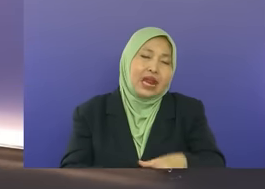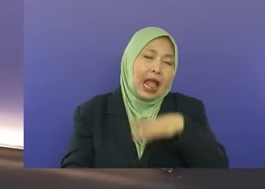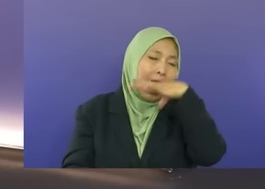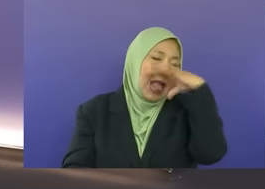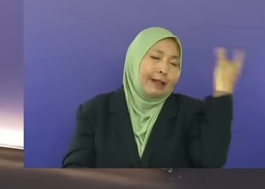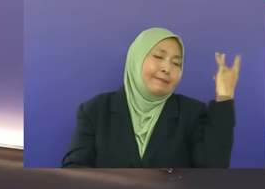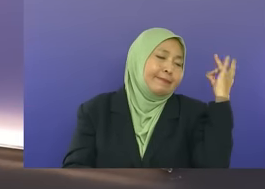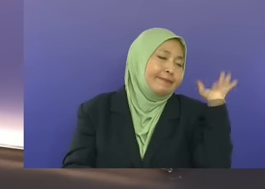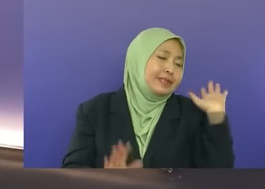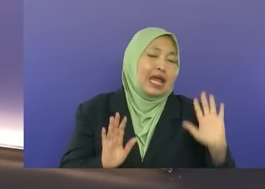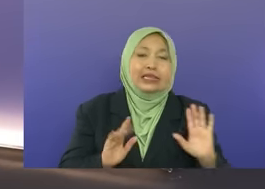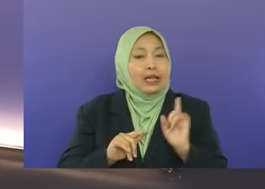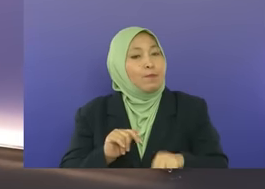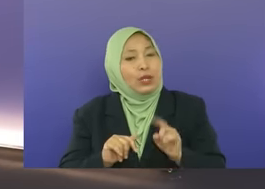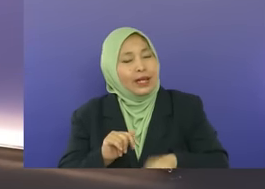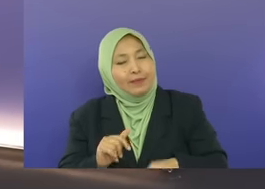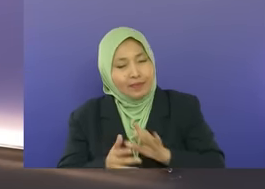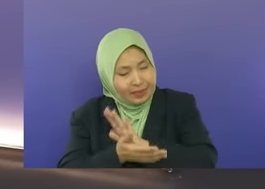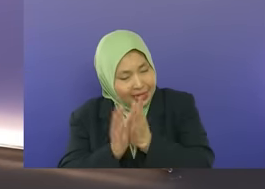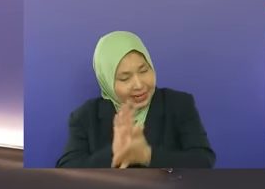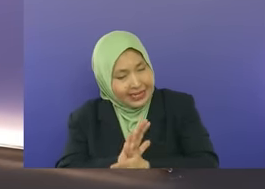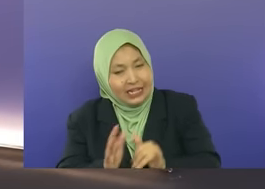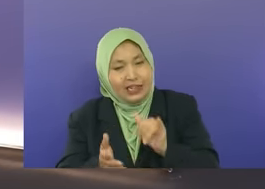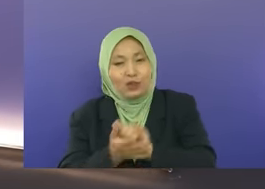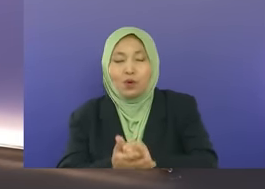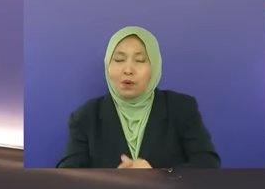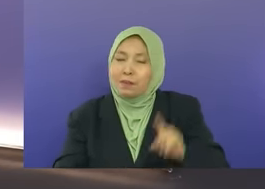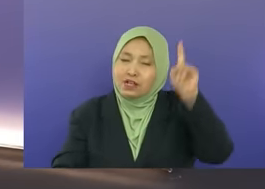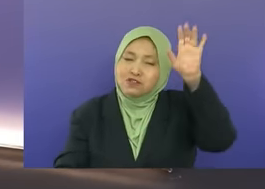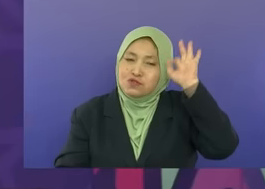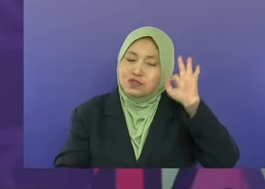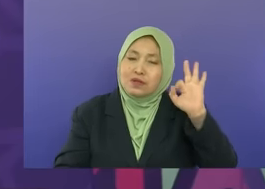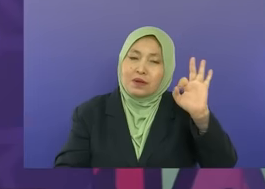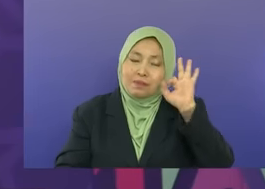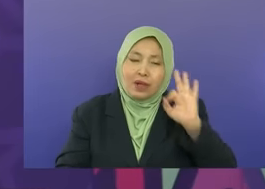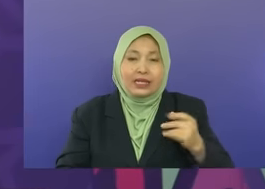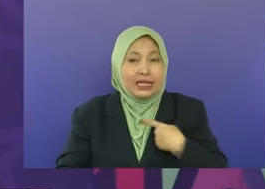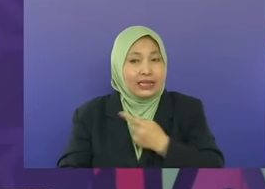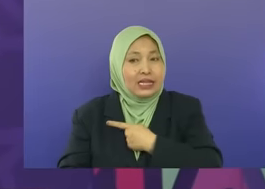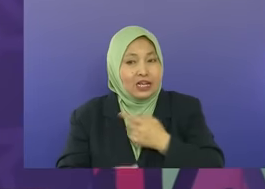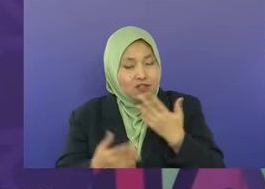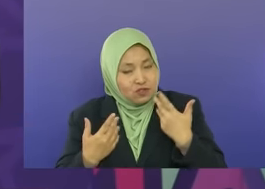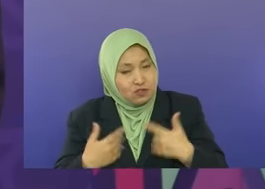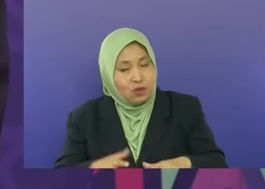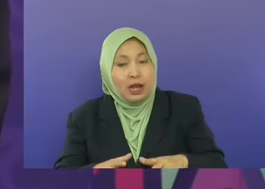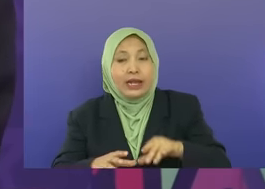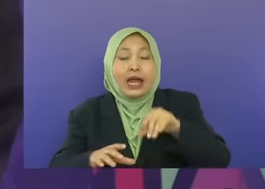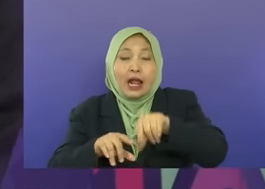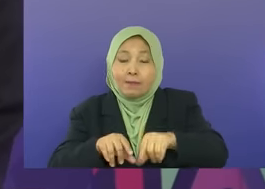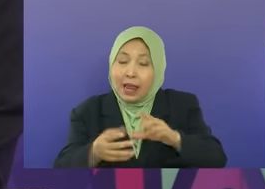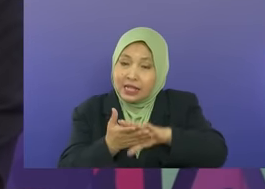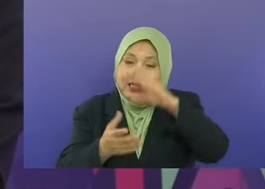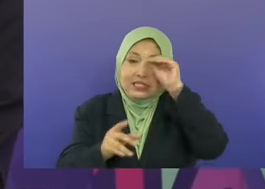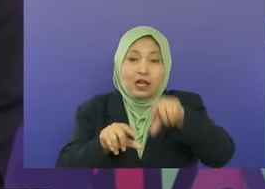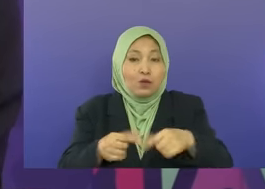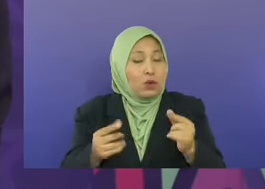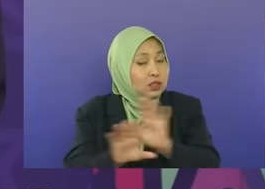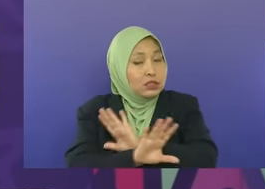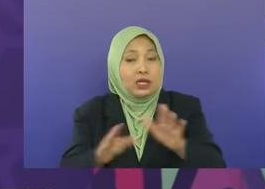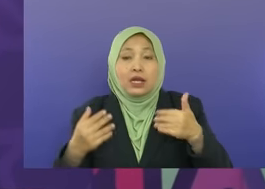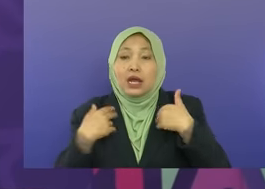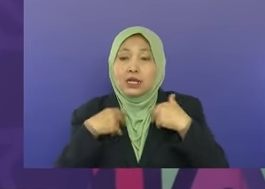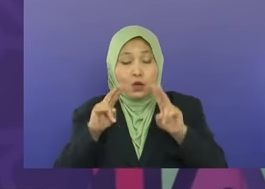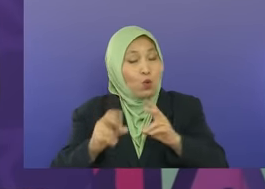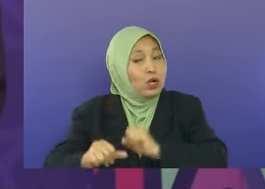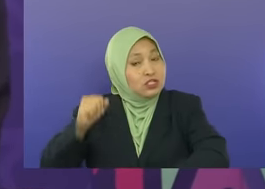tak boleh ya Subhanallah ee milih dalam kita dalam al-qur'an atau belajar Qur'an jangan ada dua